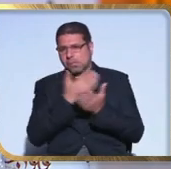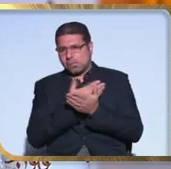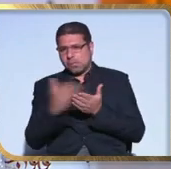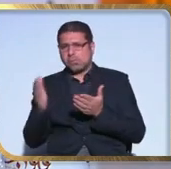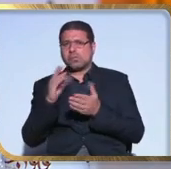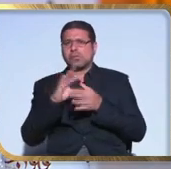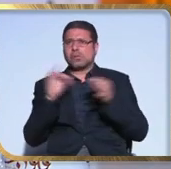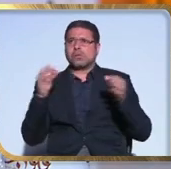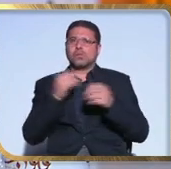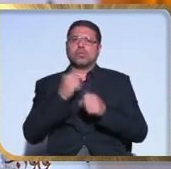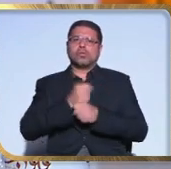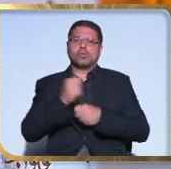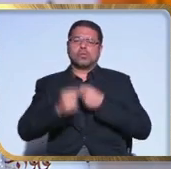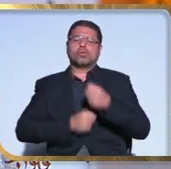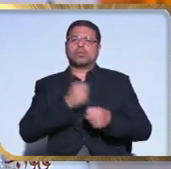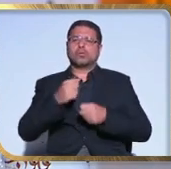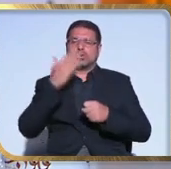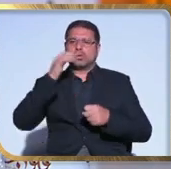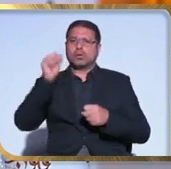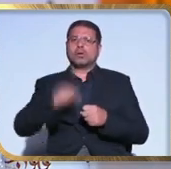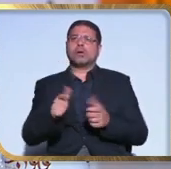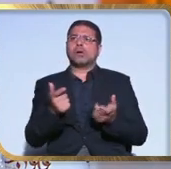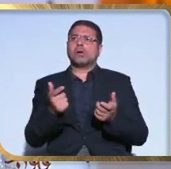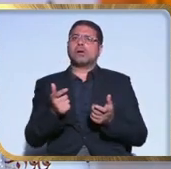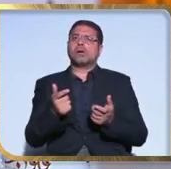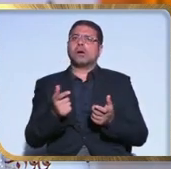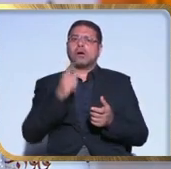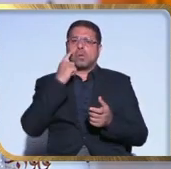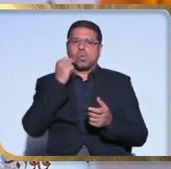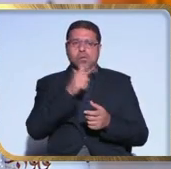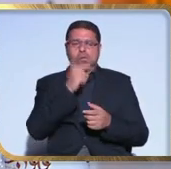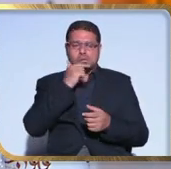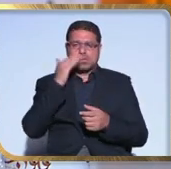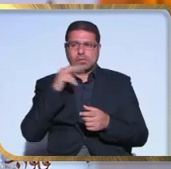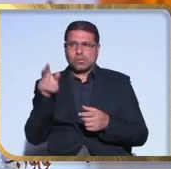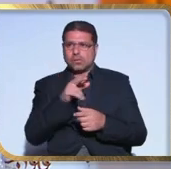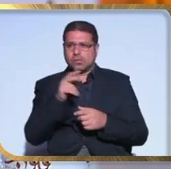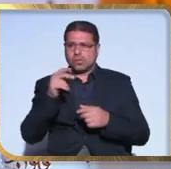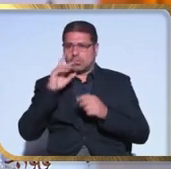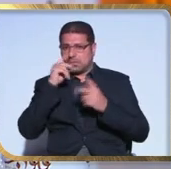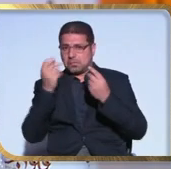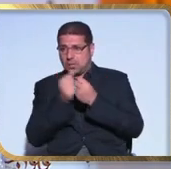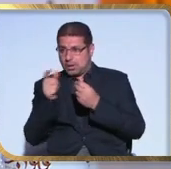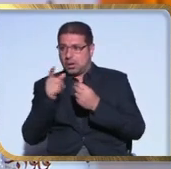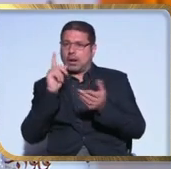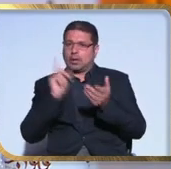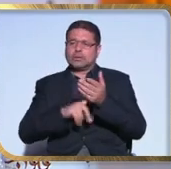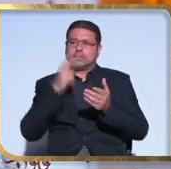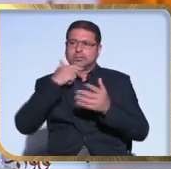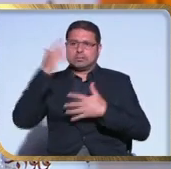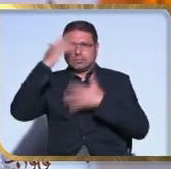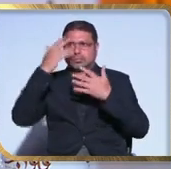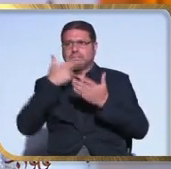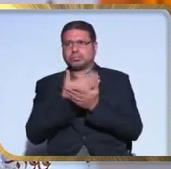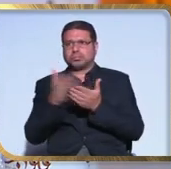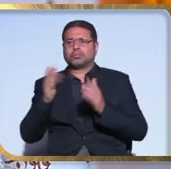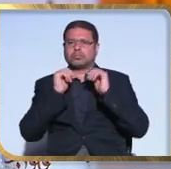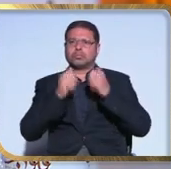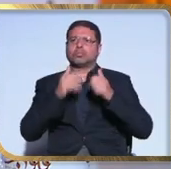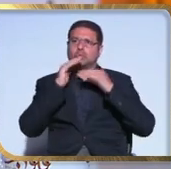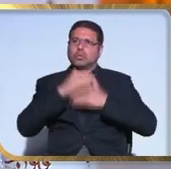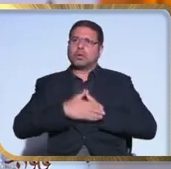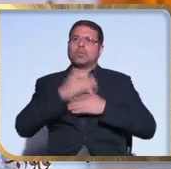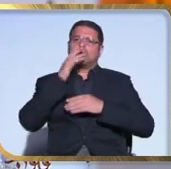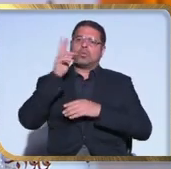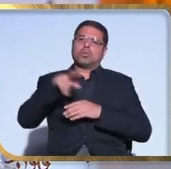تقدر تمارس وتؤدي العبادات الرجل والمراه الجنب لابد ان يتطهر كي يستطيع الصلاه